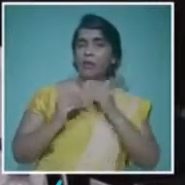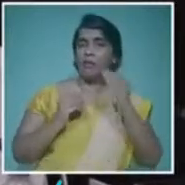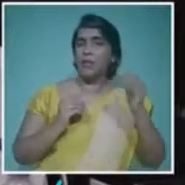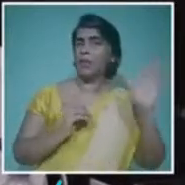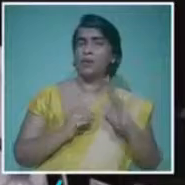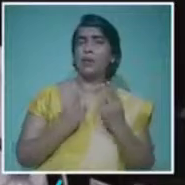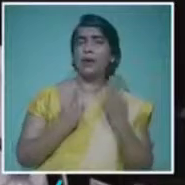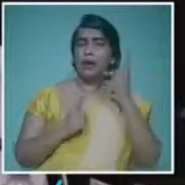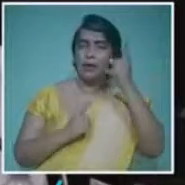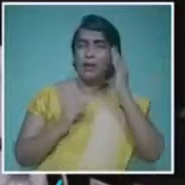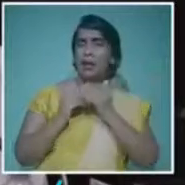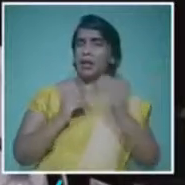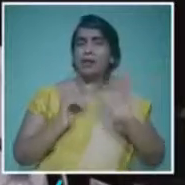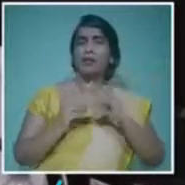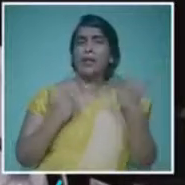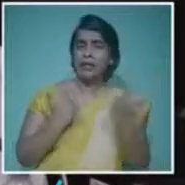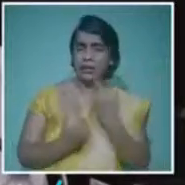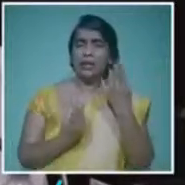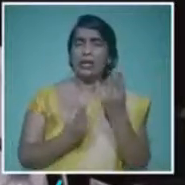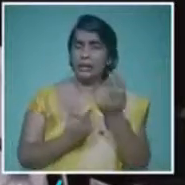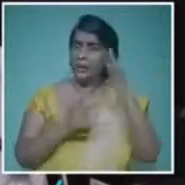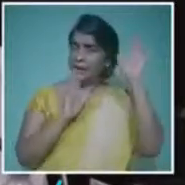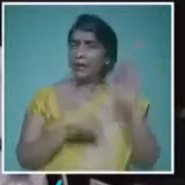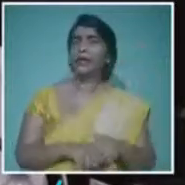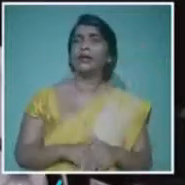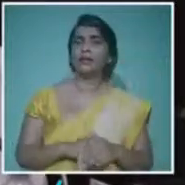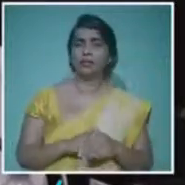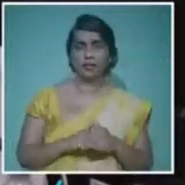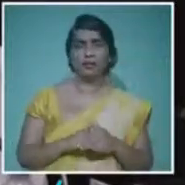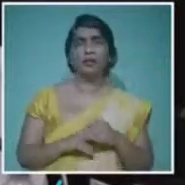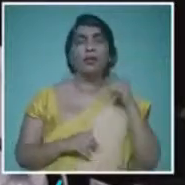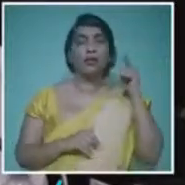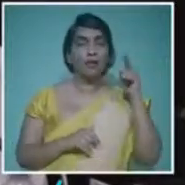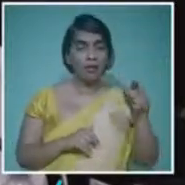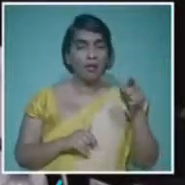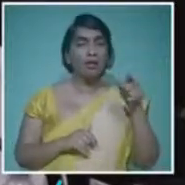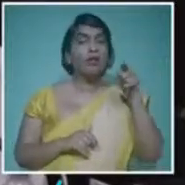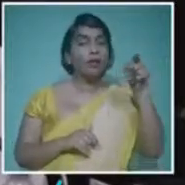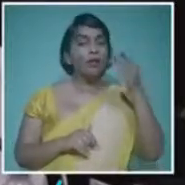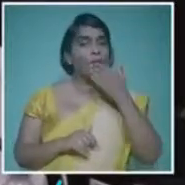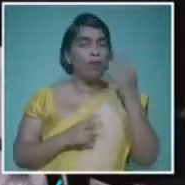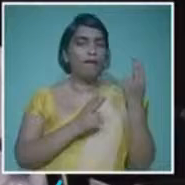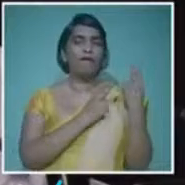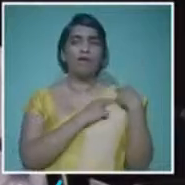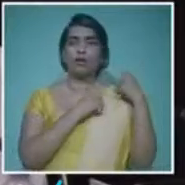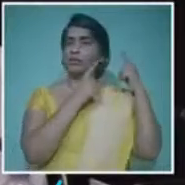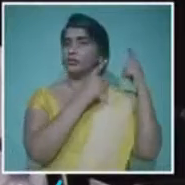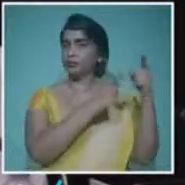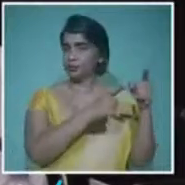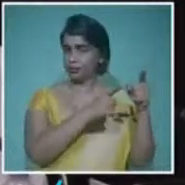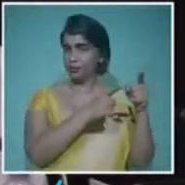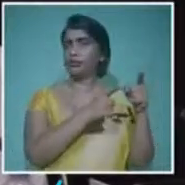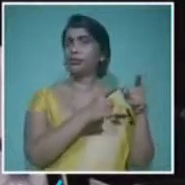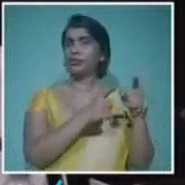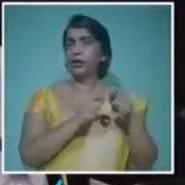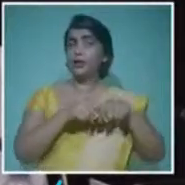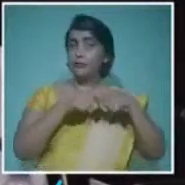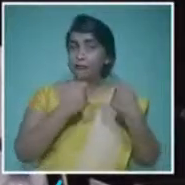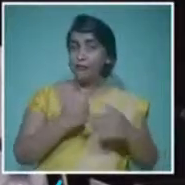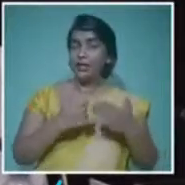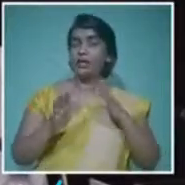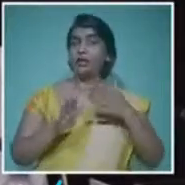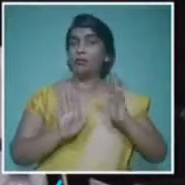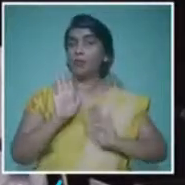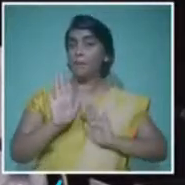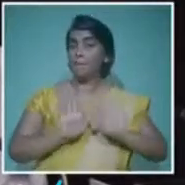එපායි, ප්‍රමාද කරන්න ඒක ගේන්න ඉක්මනට ගේන්න. එතකොට ඒ අයට තමයි වගකීම තියෙන්නේ උද්දමනය